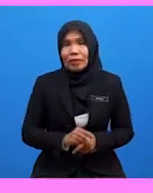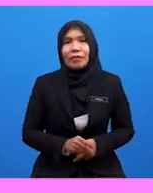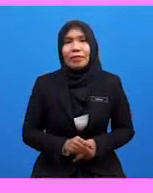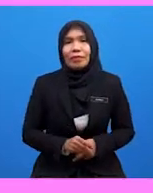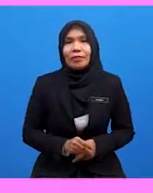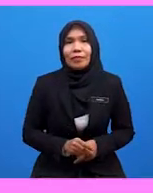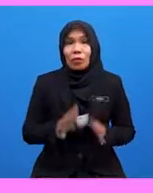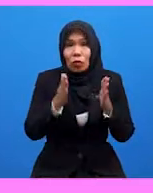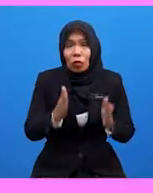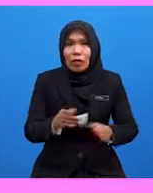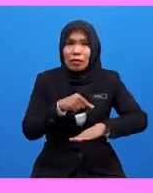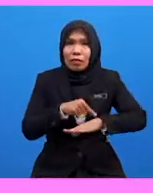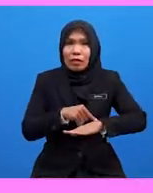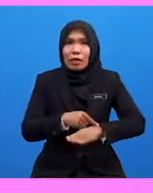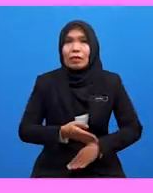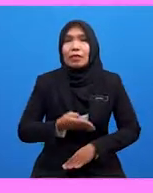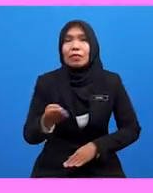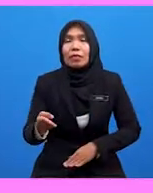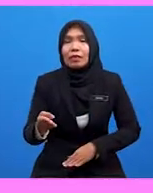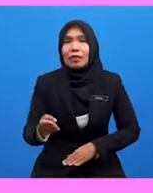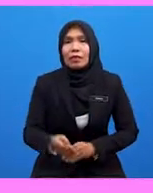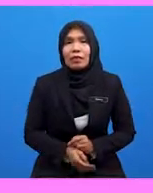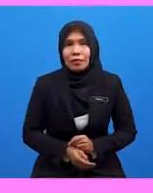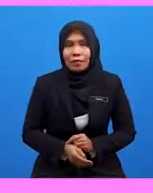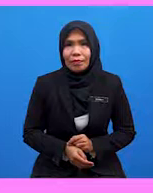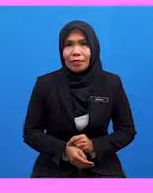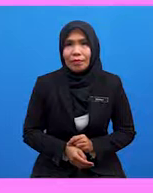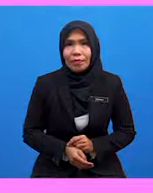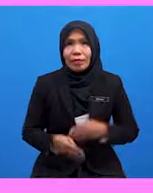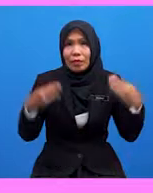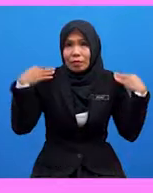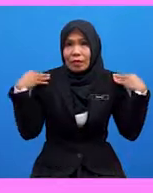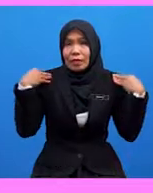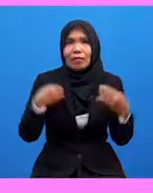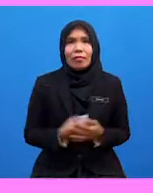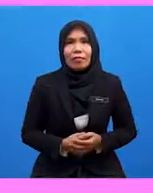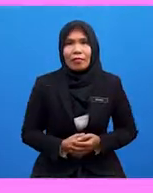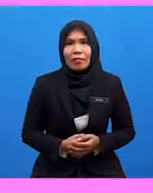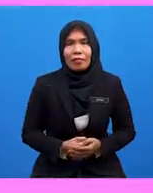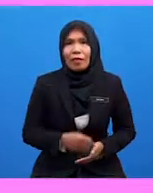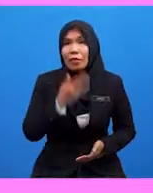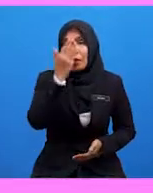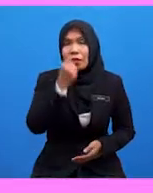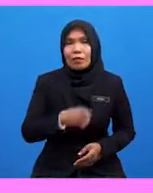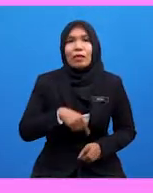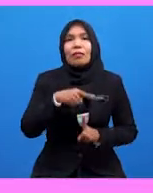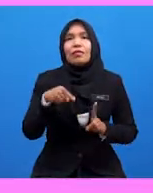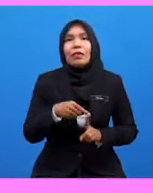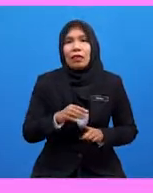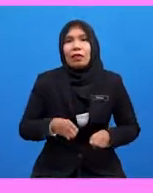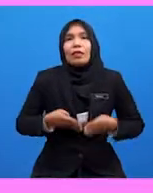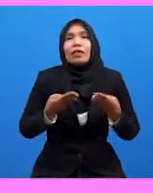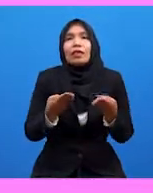masa, orang, benda atau binatang. Contoh, mengapa, bila, berapa, bagaimana,